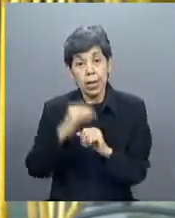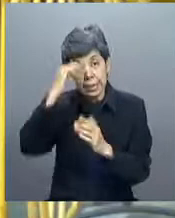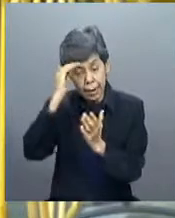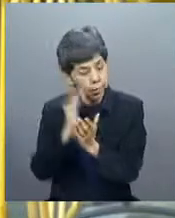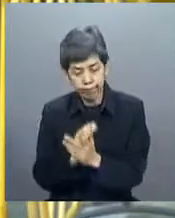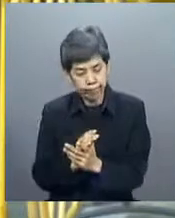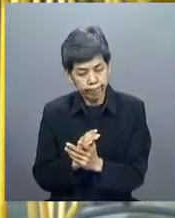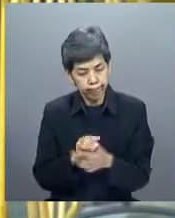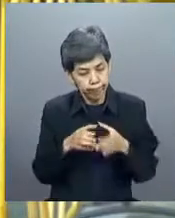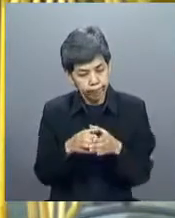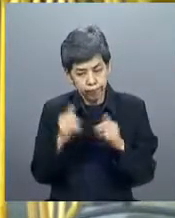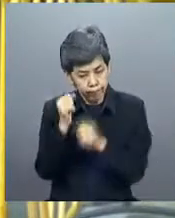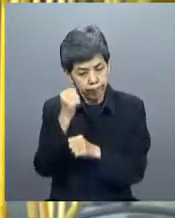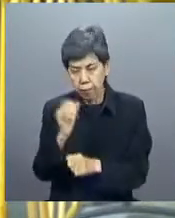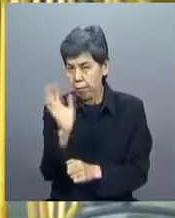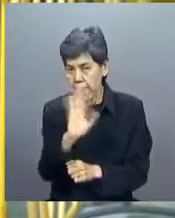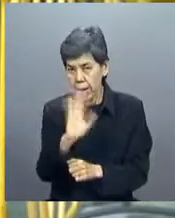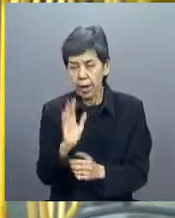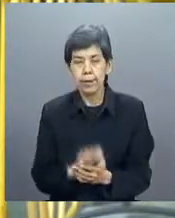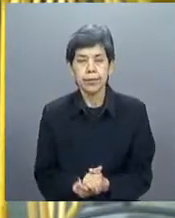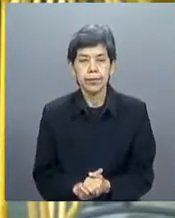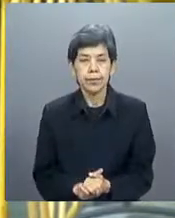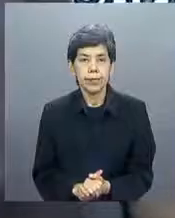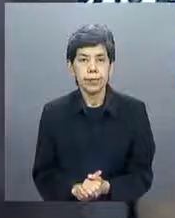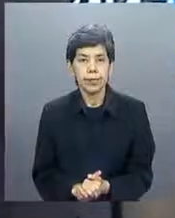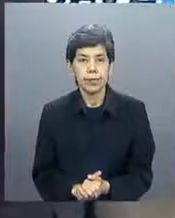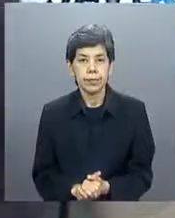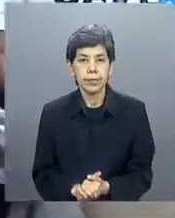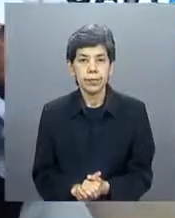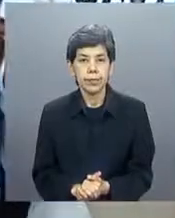จไม่อนุญาตให้มีการชุมนุมริมท้องถนนค่ะ